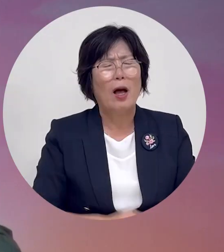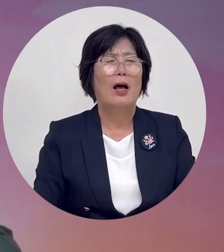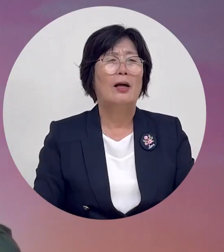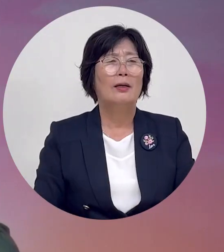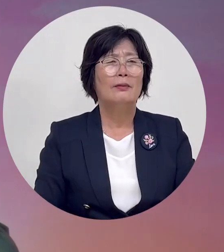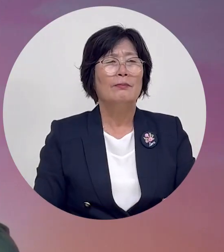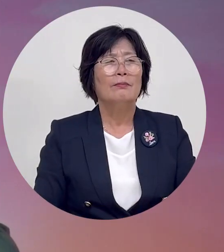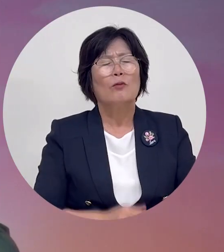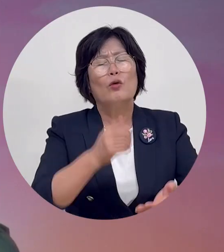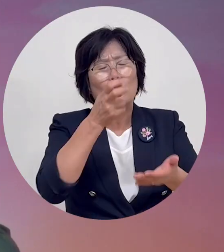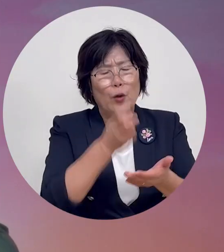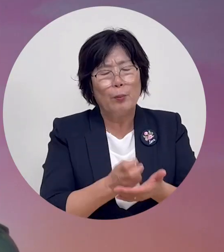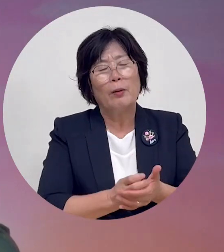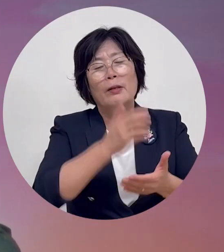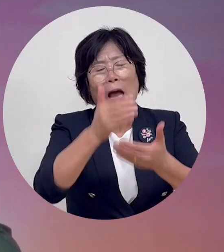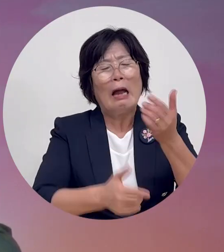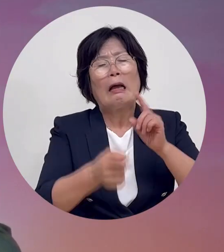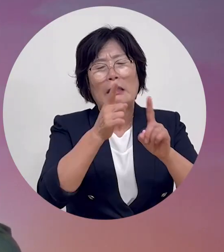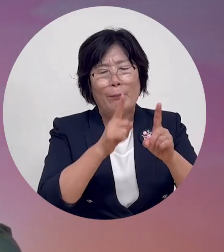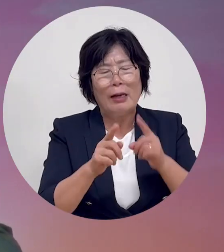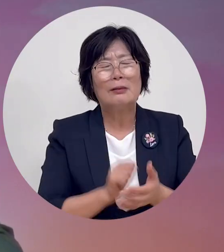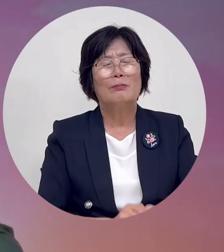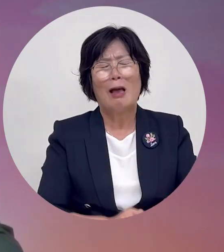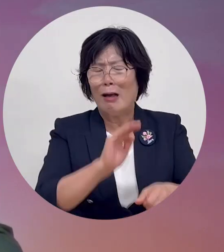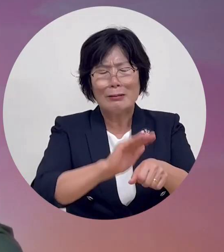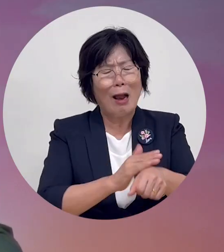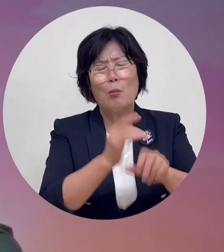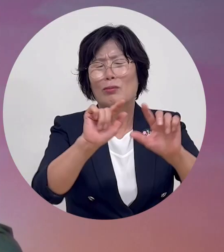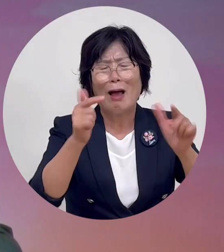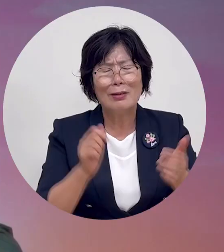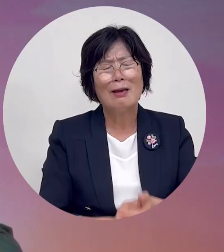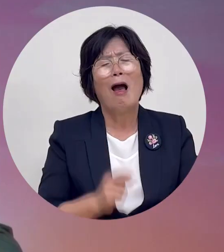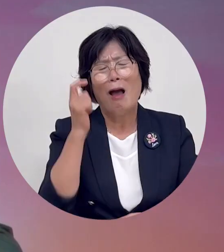율법은, 하나님의 말씀은 잘못된 게 아니에요. 악한 거 아니에요.